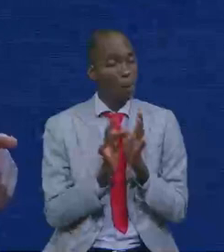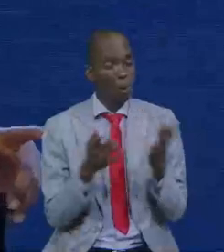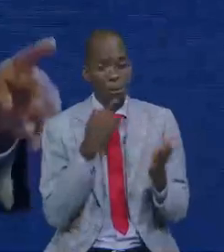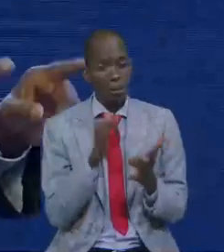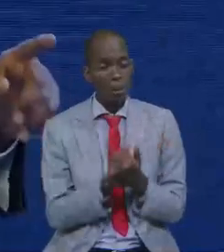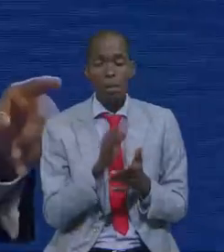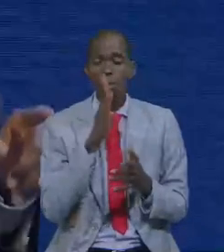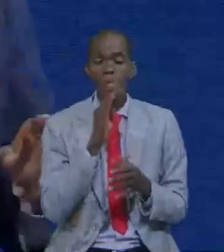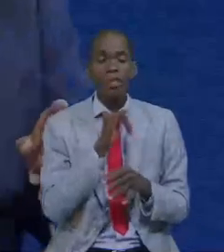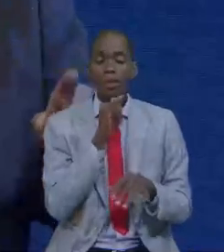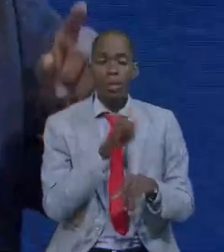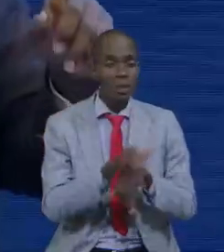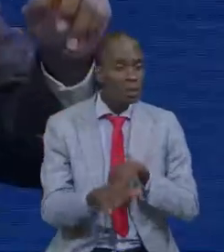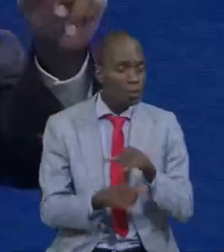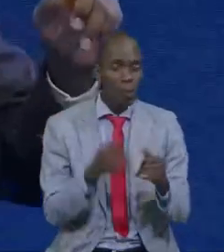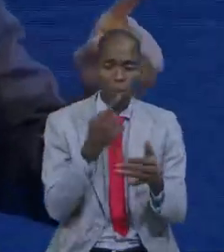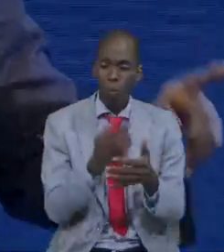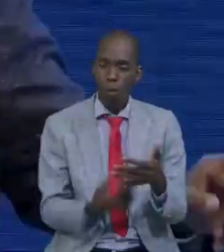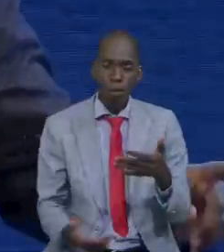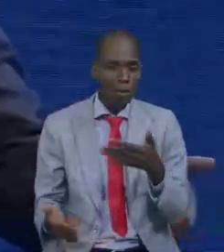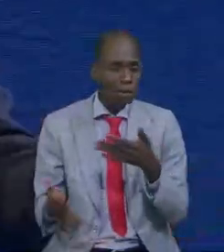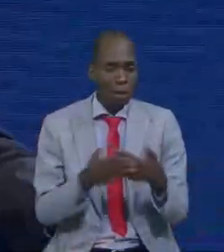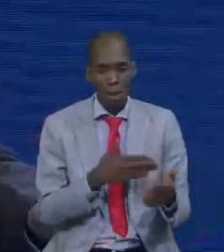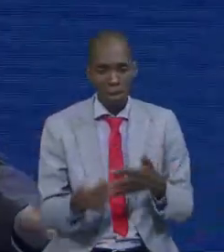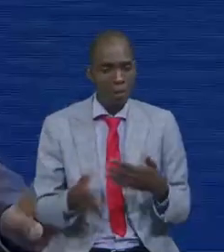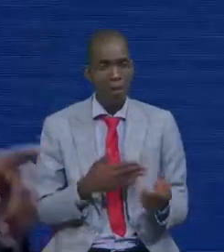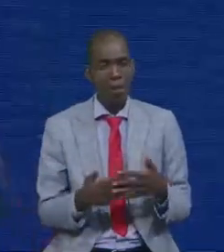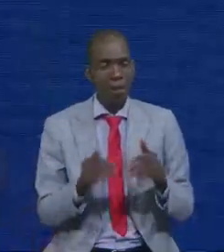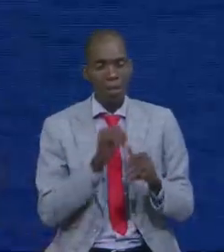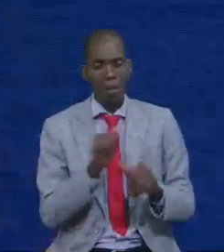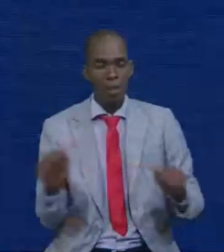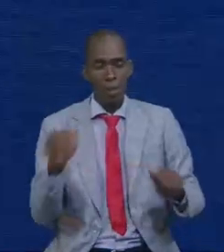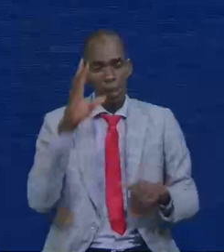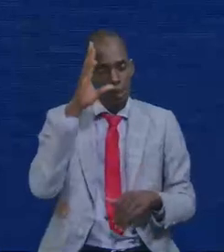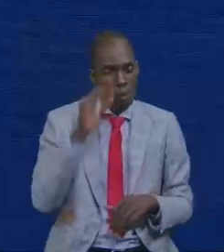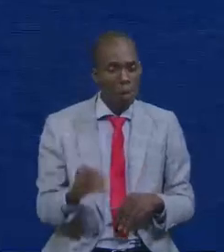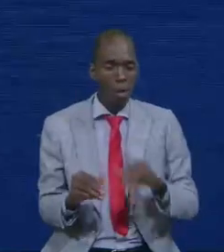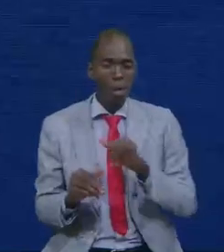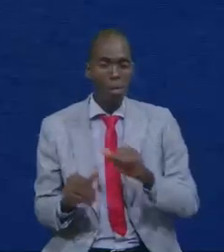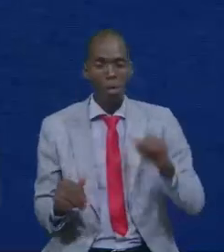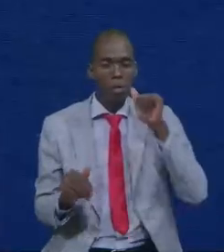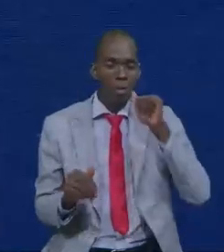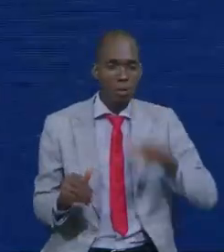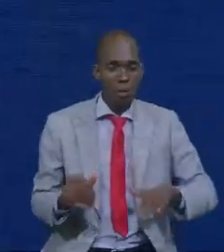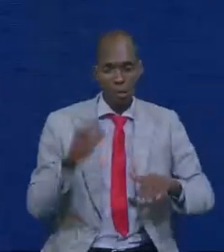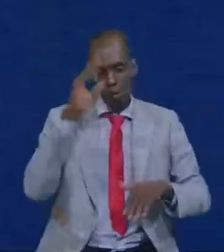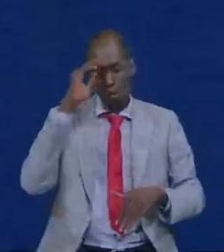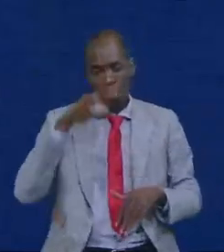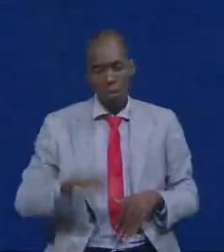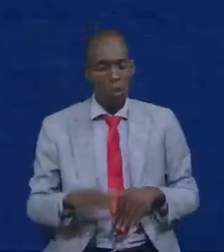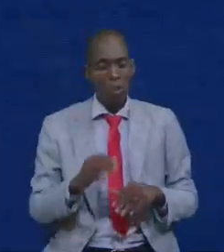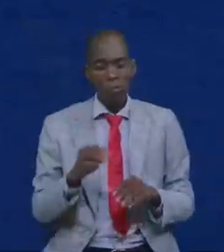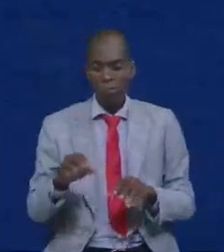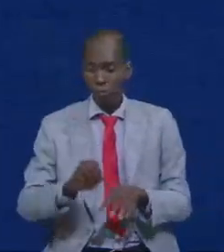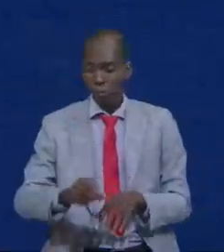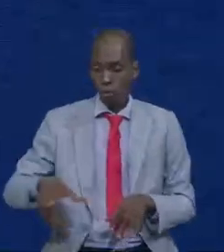Ce qu'un homme, une femme, un garçon, une fille sème, c'est ce qu'il va moissonner.